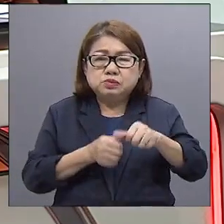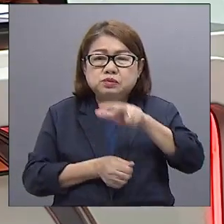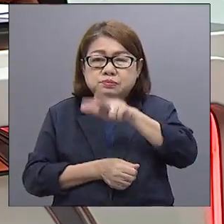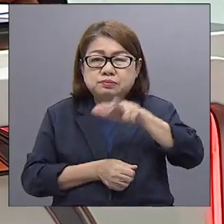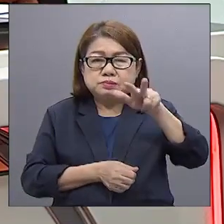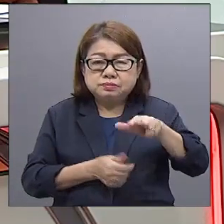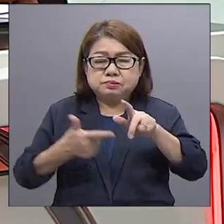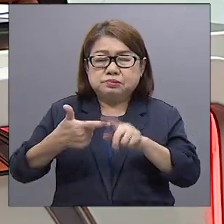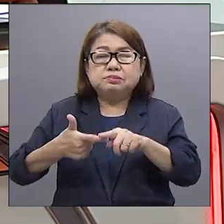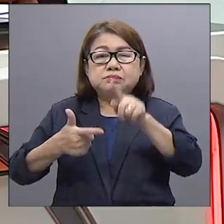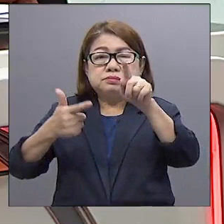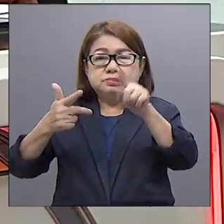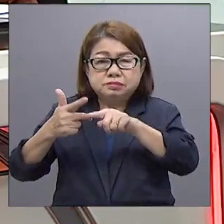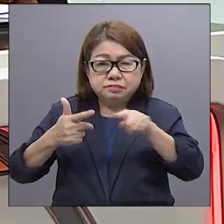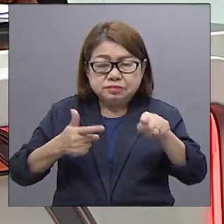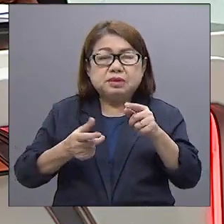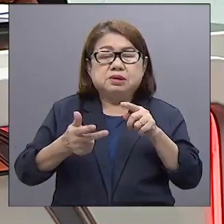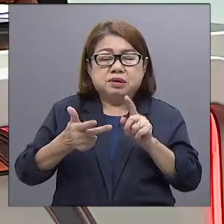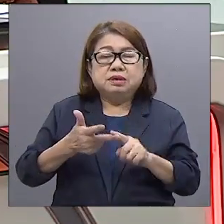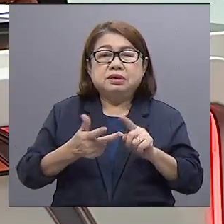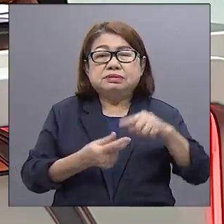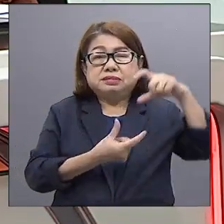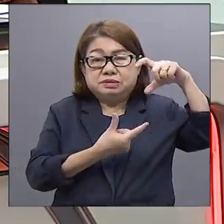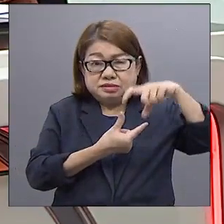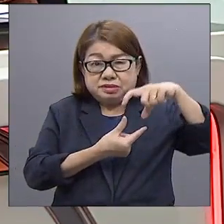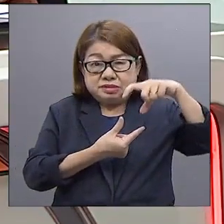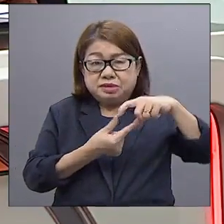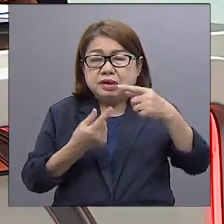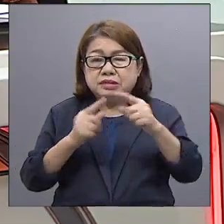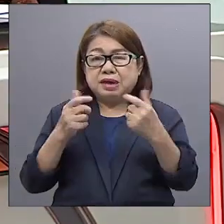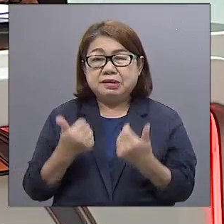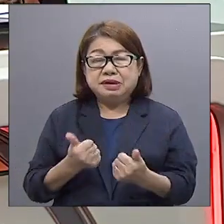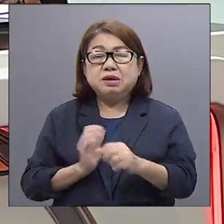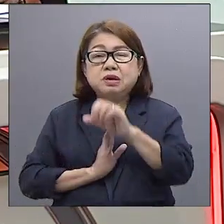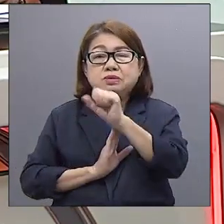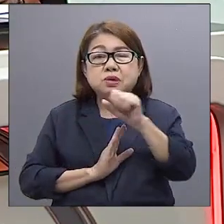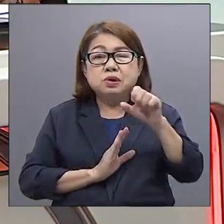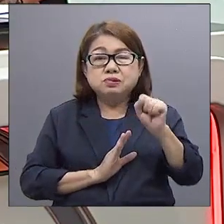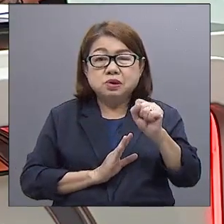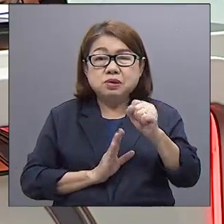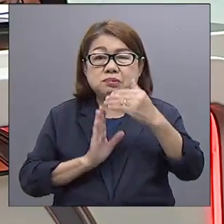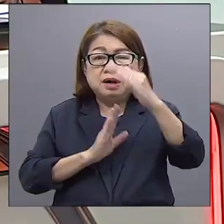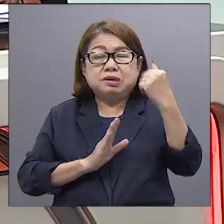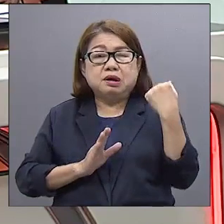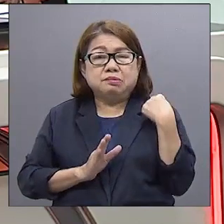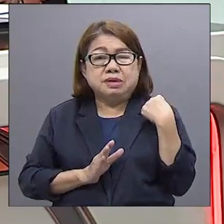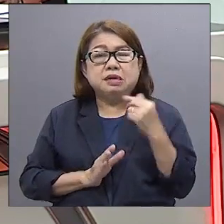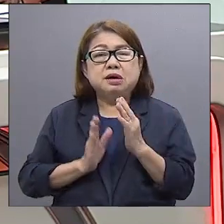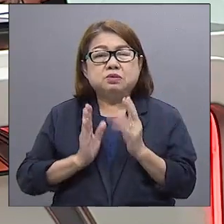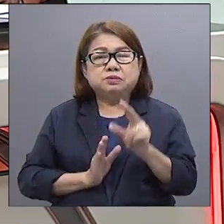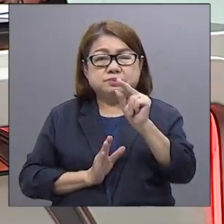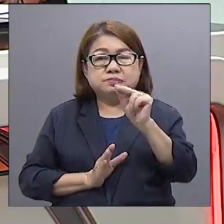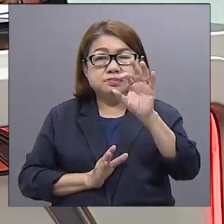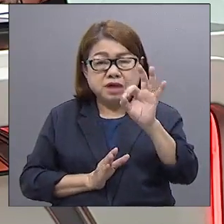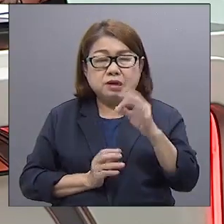าวไกลและพลังประชารัฐแต่ปีนี้ส.ส.ภาคเหนือเพิ่มมาเป็น39ที่นั่งจังหวัดหนึ่งที่พลังประช